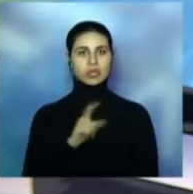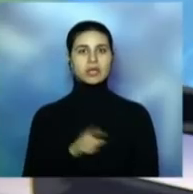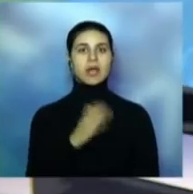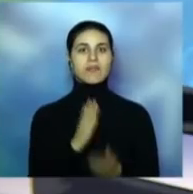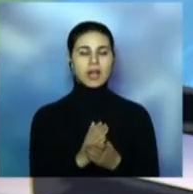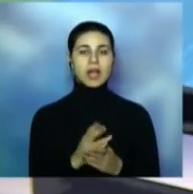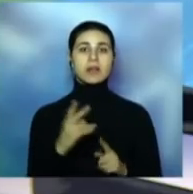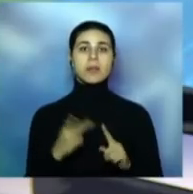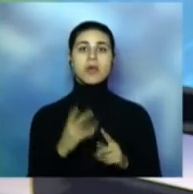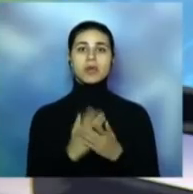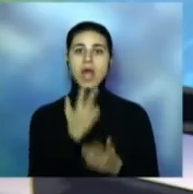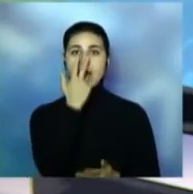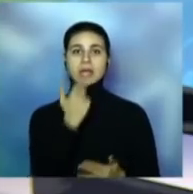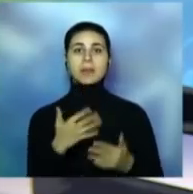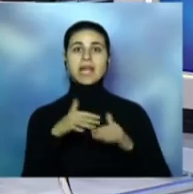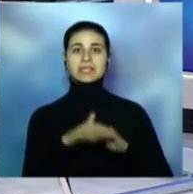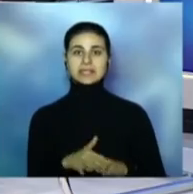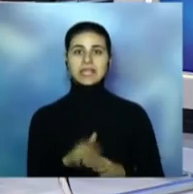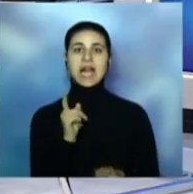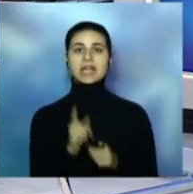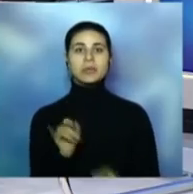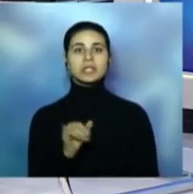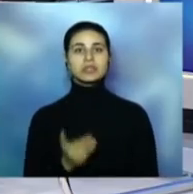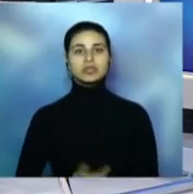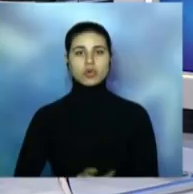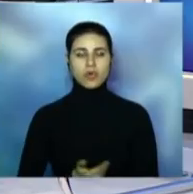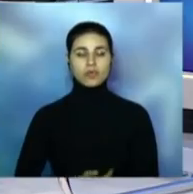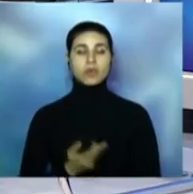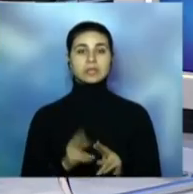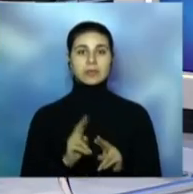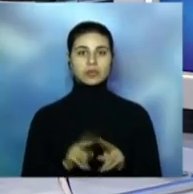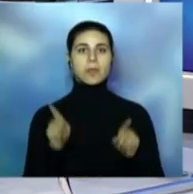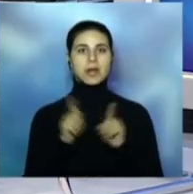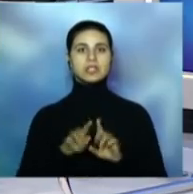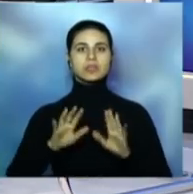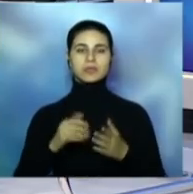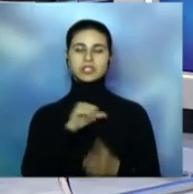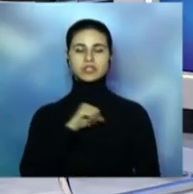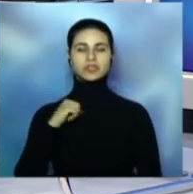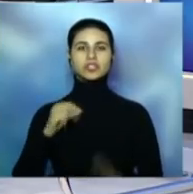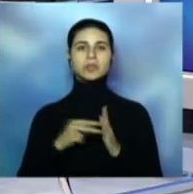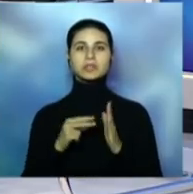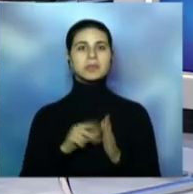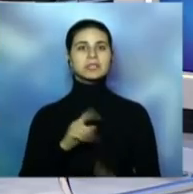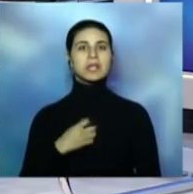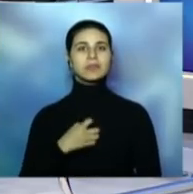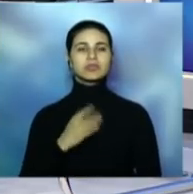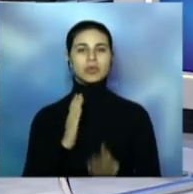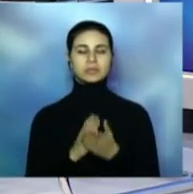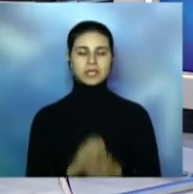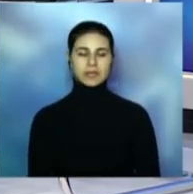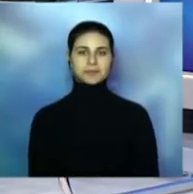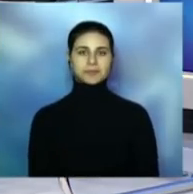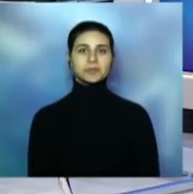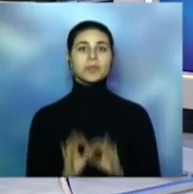მეორეა ადაპტაცია იმ რეალობასთან, რომელშიც მას უწევს ცხოვრება. ამიტომ ასეთ შემთხვევაში თვითშეფასება რა როლს ასრულებს?